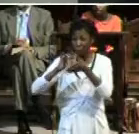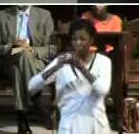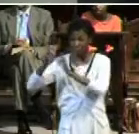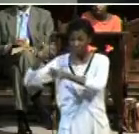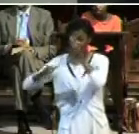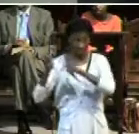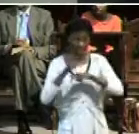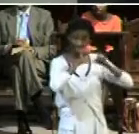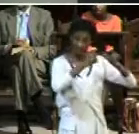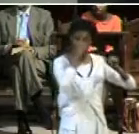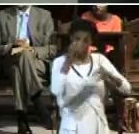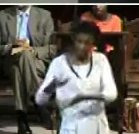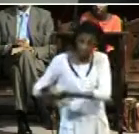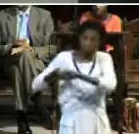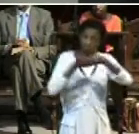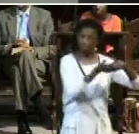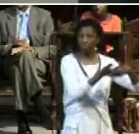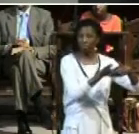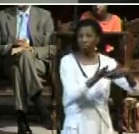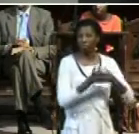Ta foi t'a sauvé.